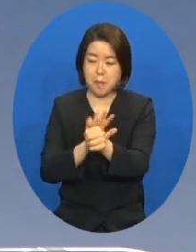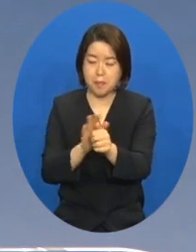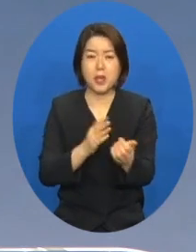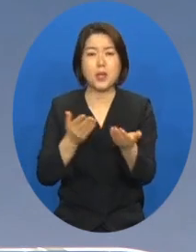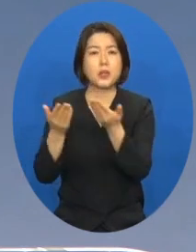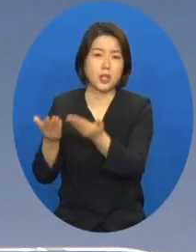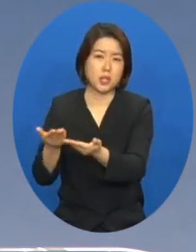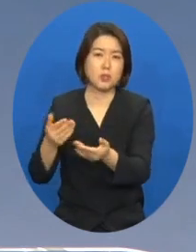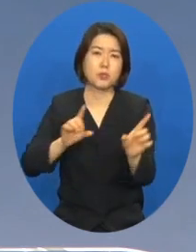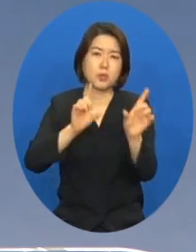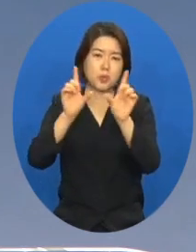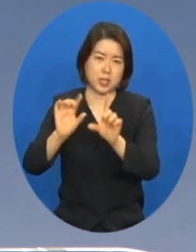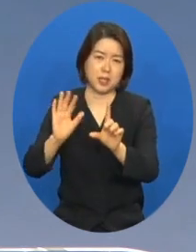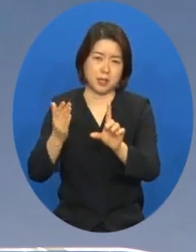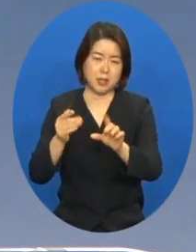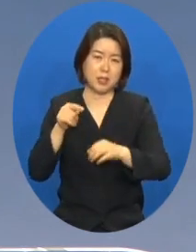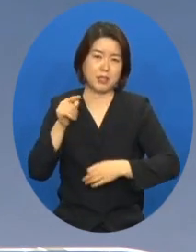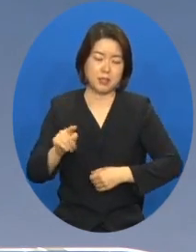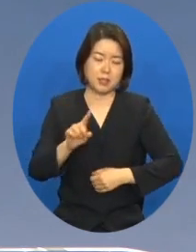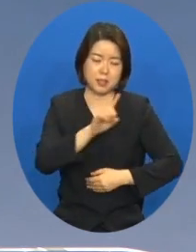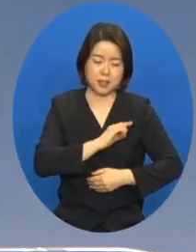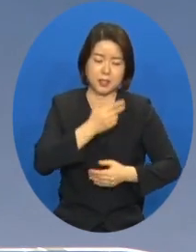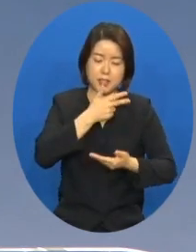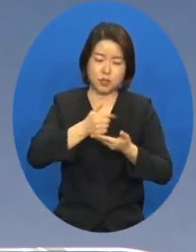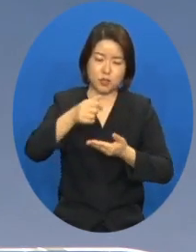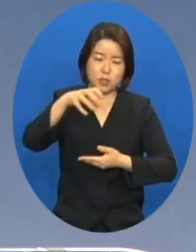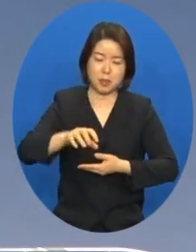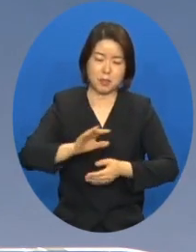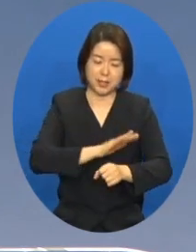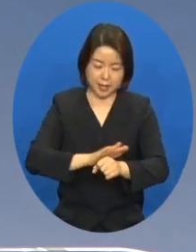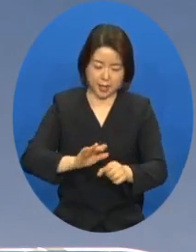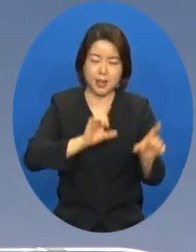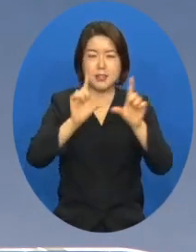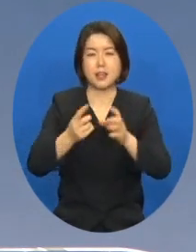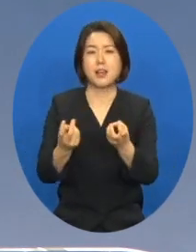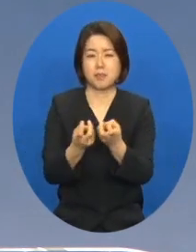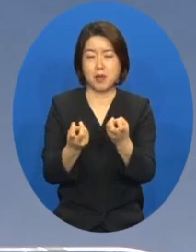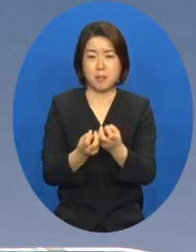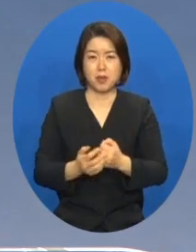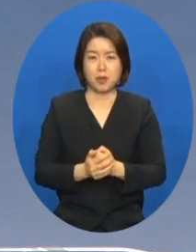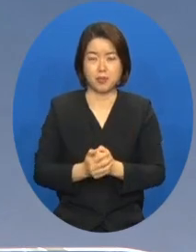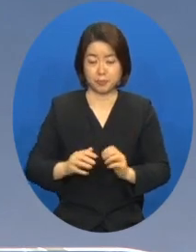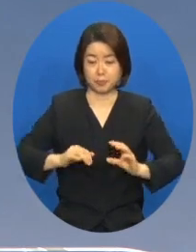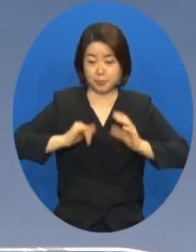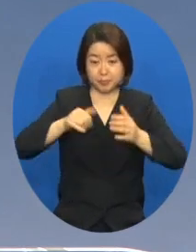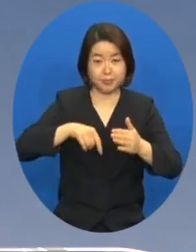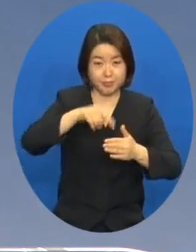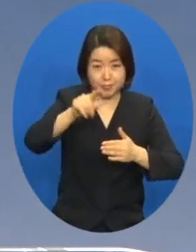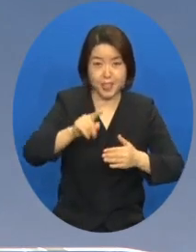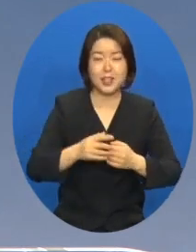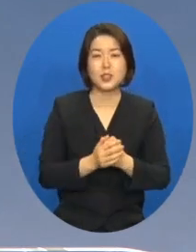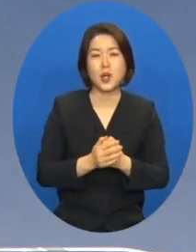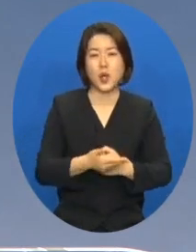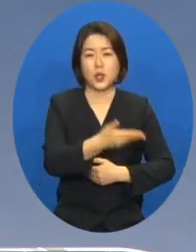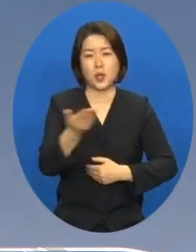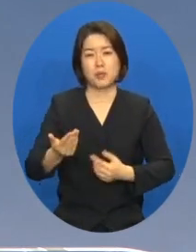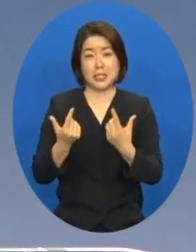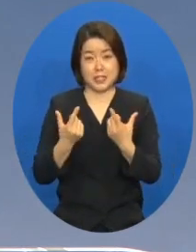사는 것입니다. 그것이 가장 주님 앞에 잘 사는 것입니다. 세상에 나가서도 여러분이 그렇게